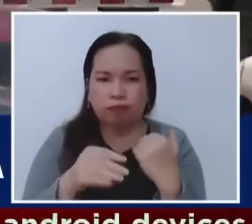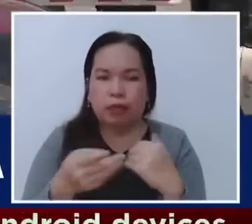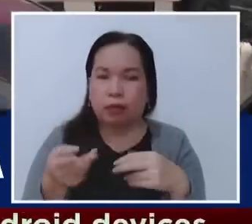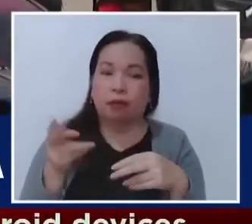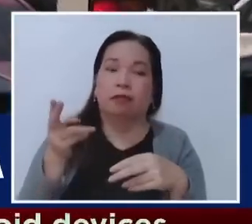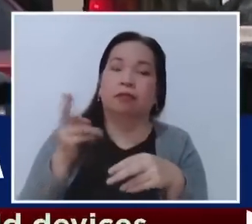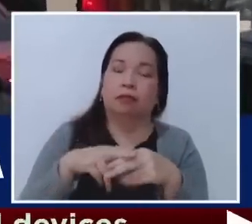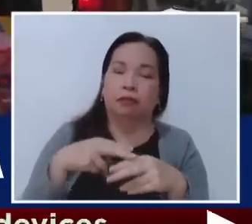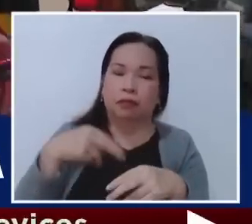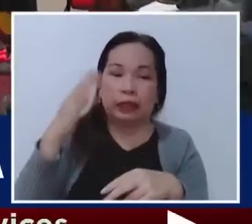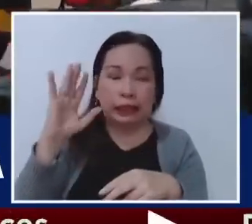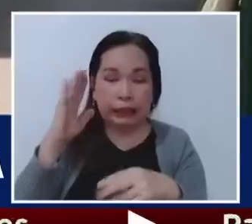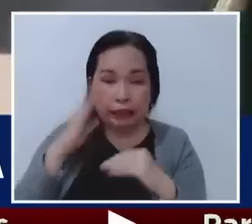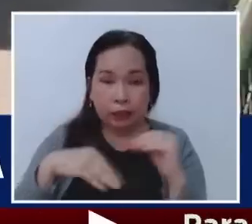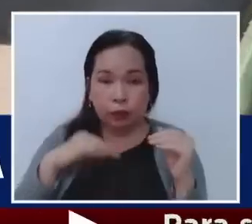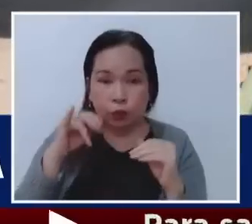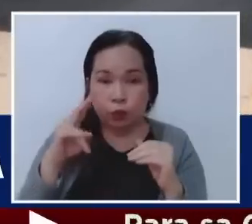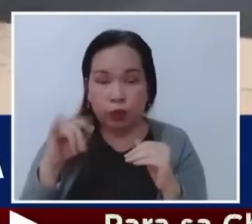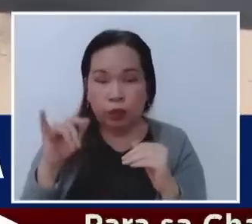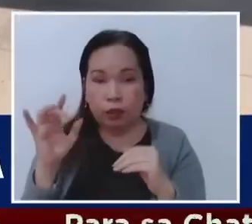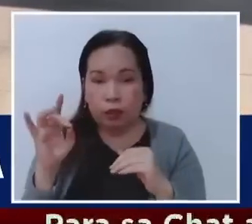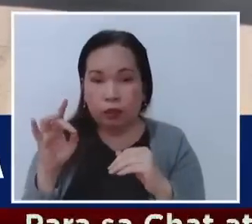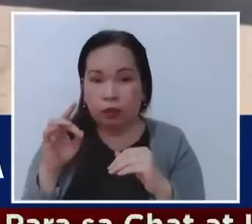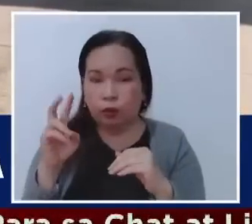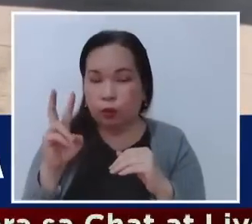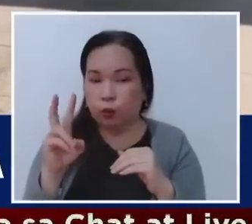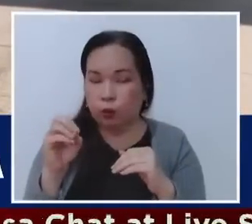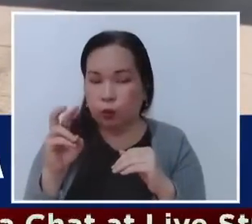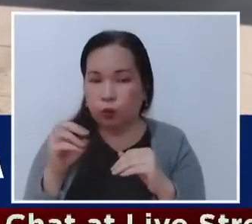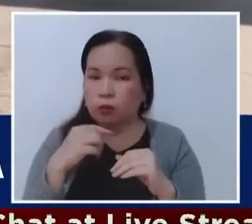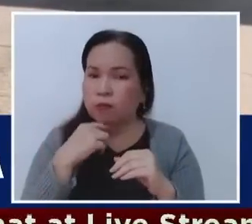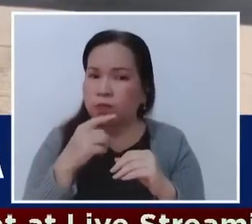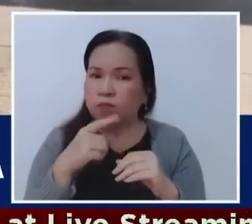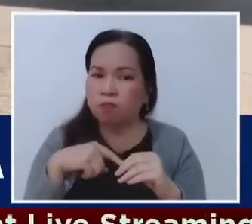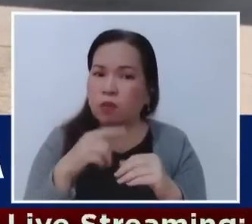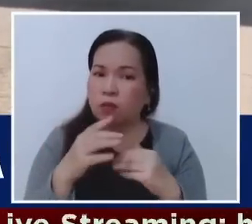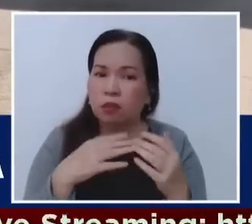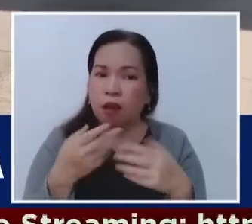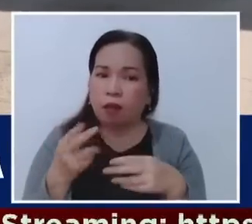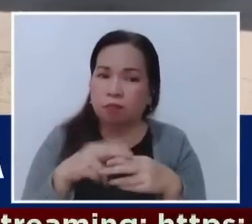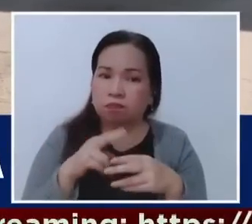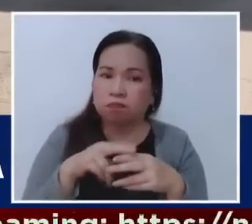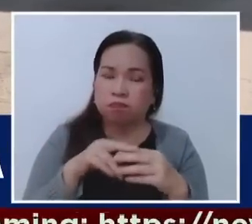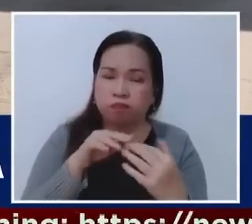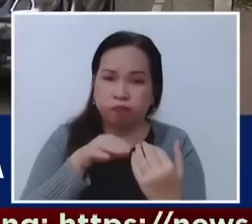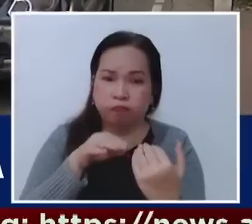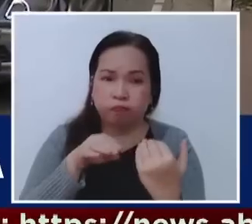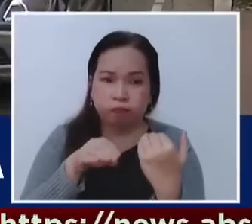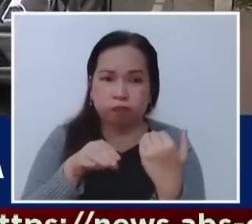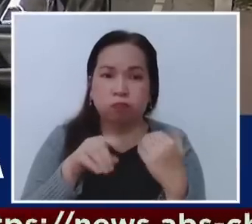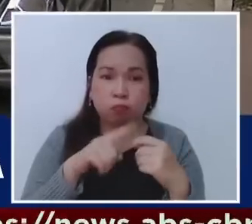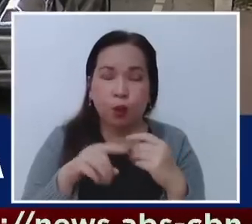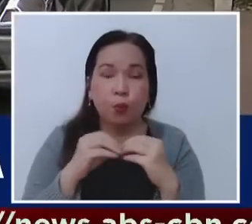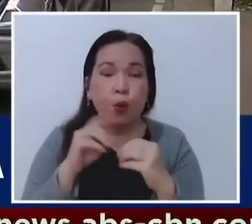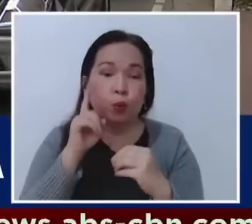Sabi pa ng MMDA, bagamat may pagtaas sa volume ng mga sasakyan, ay bahagyan namang bumilis ang